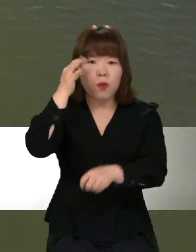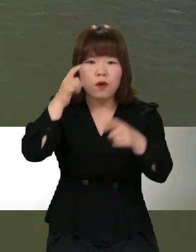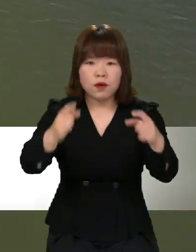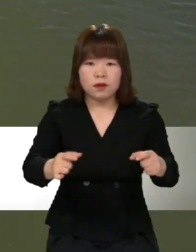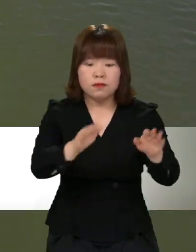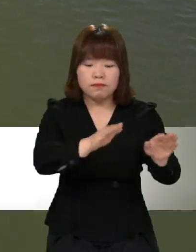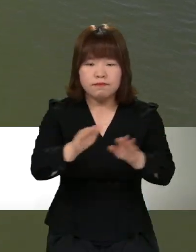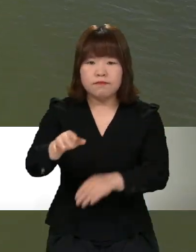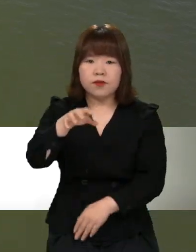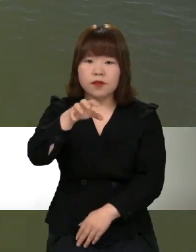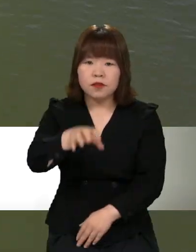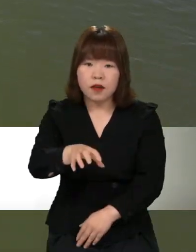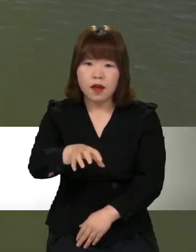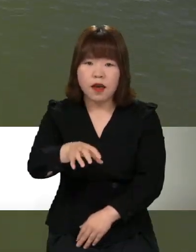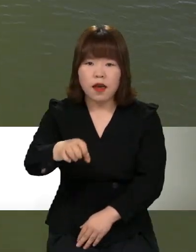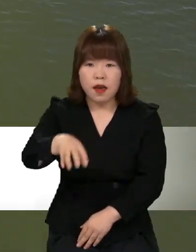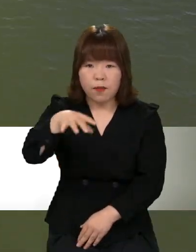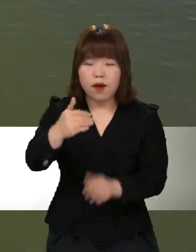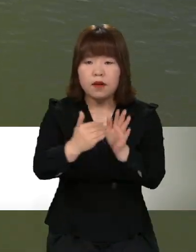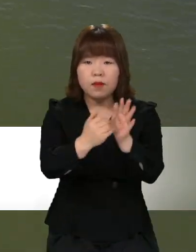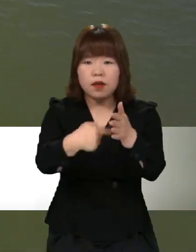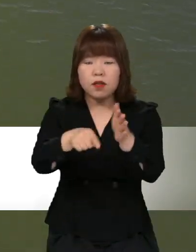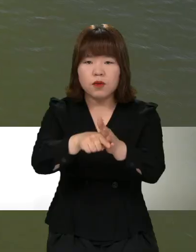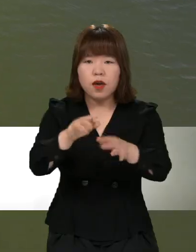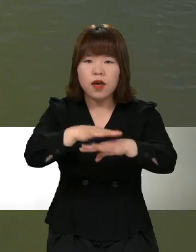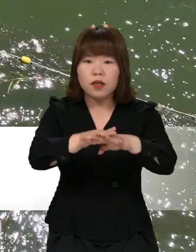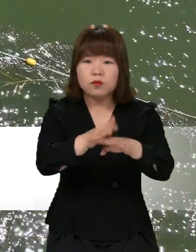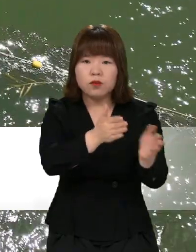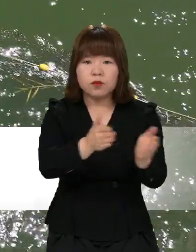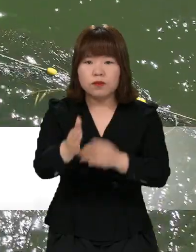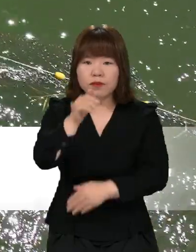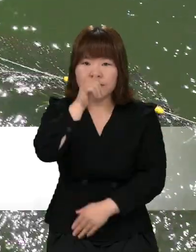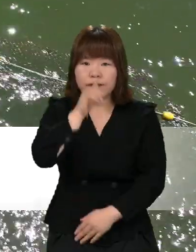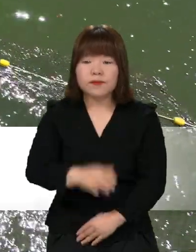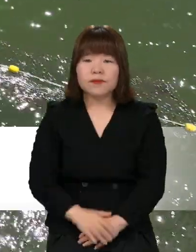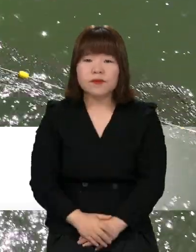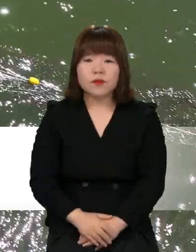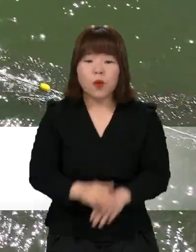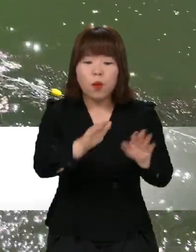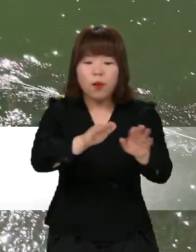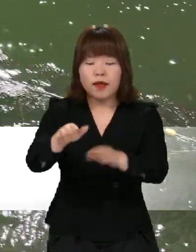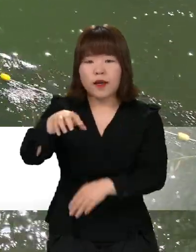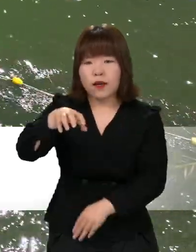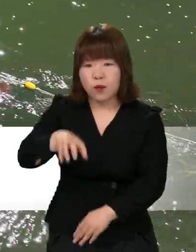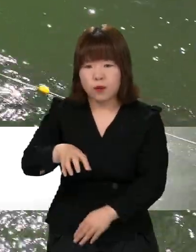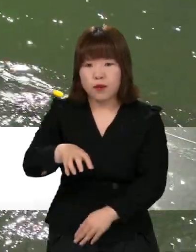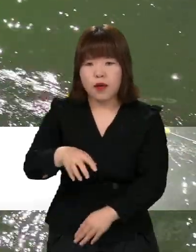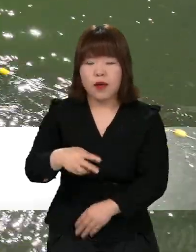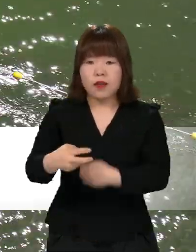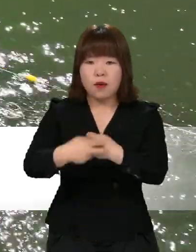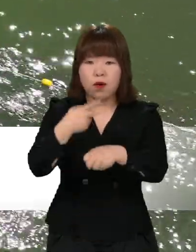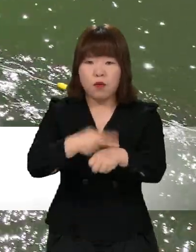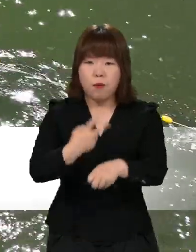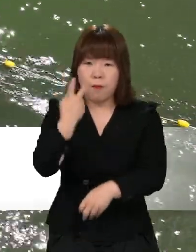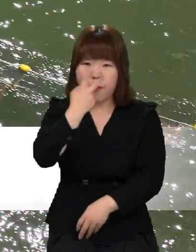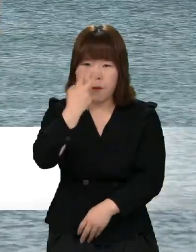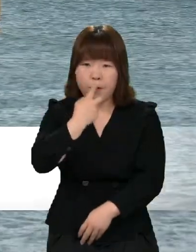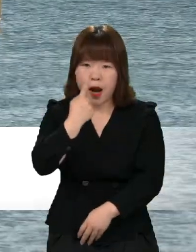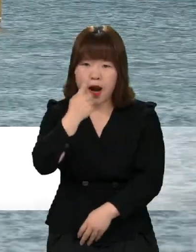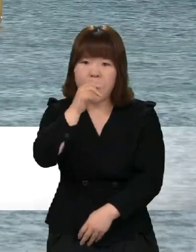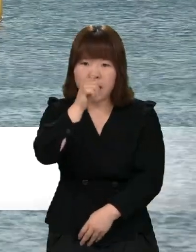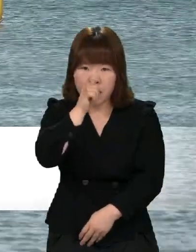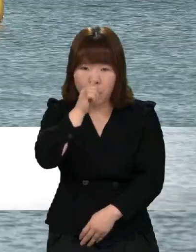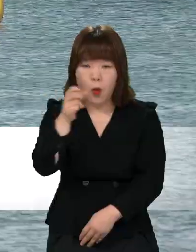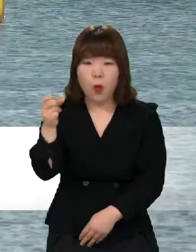신은 지역내 해수욕장에 해파리 차단 그물망을 설치했습니다 또 바다시 청내 상주 의료진이 사고에 신속